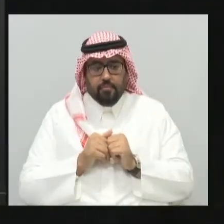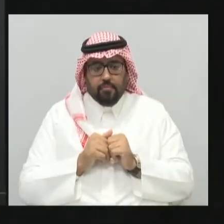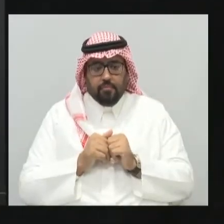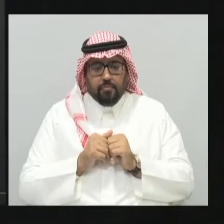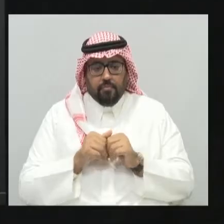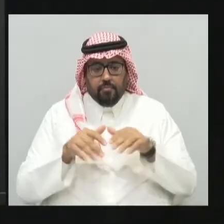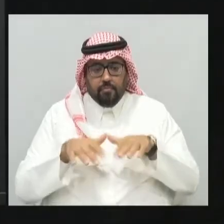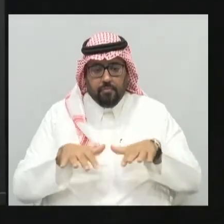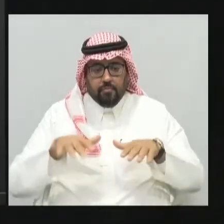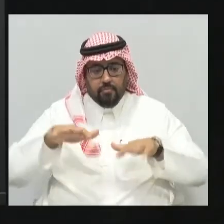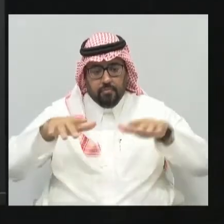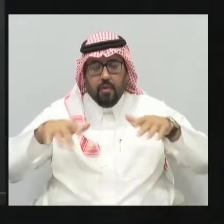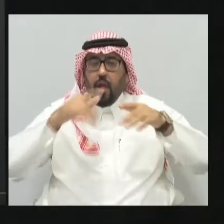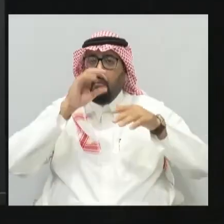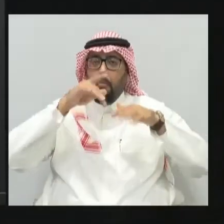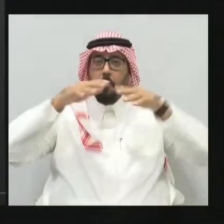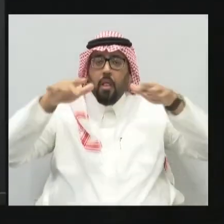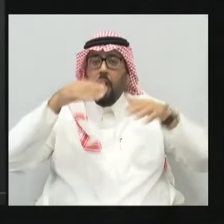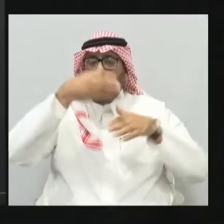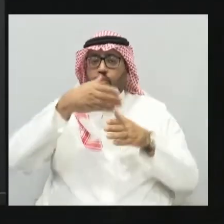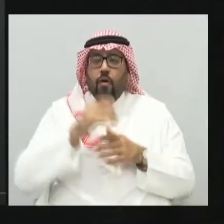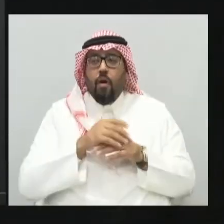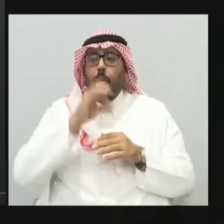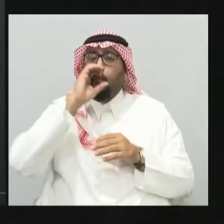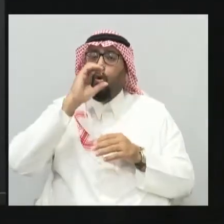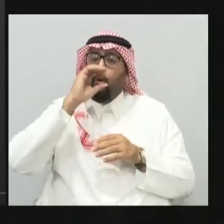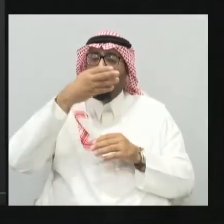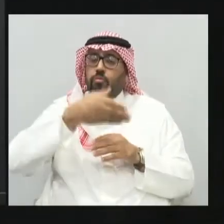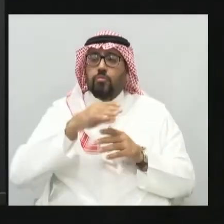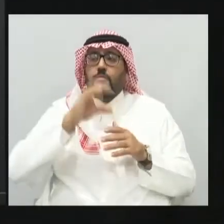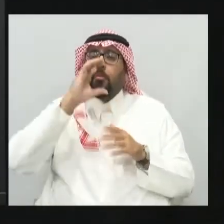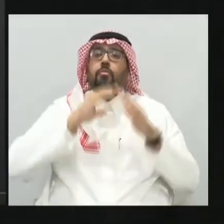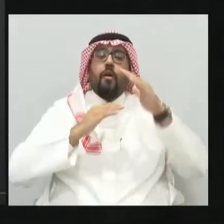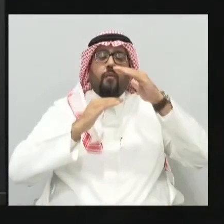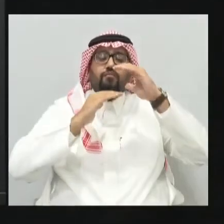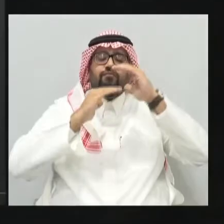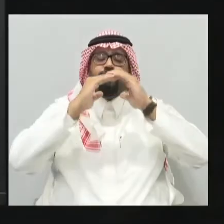المسبح عندنا مليء بماذا يا سلام عليكم